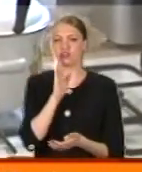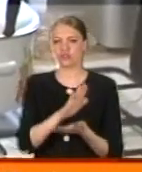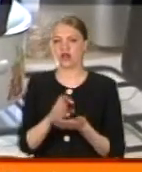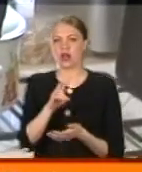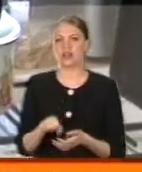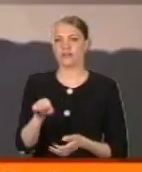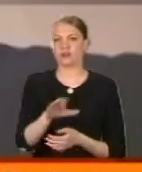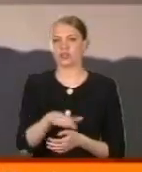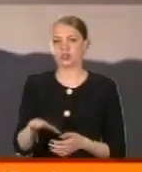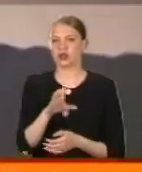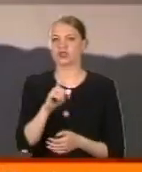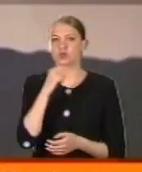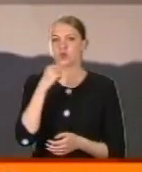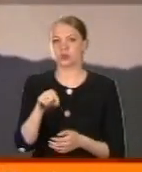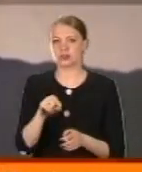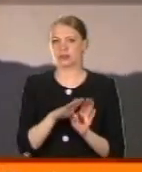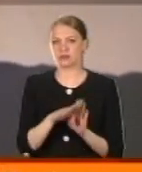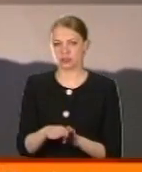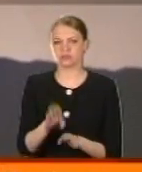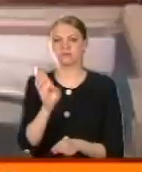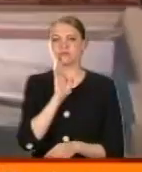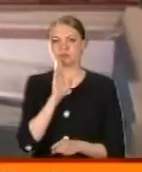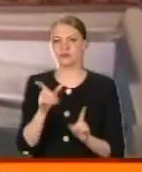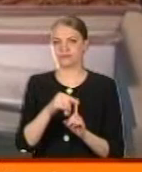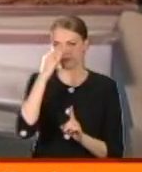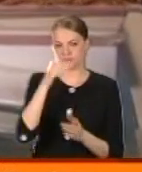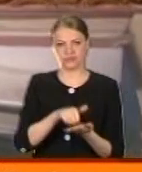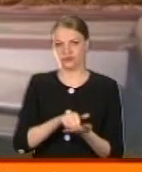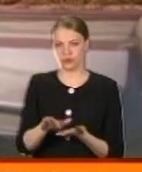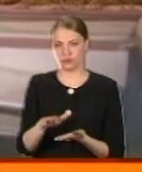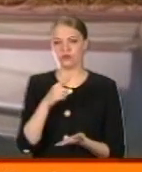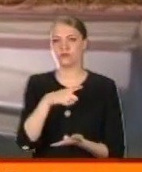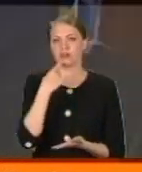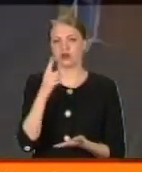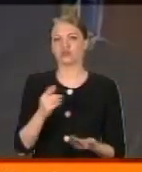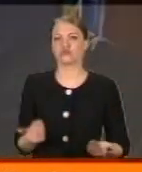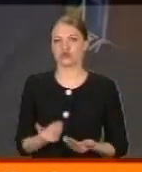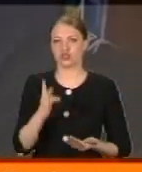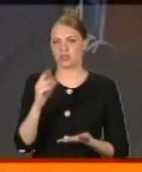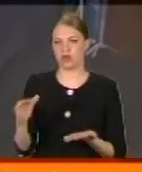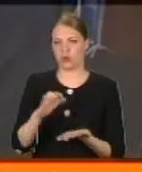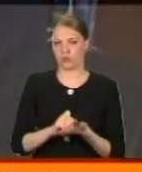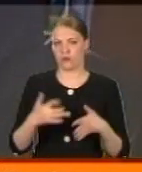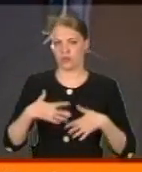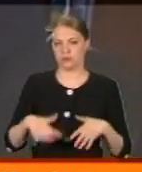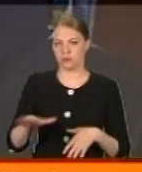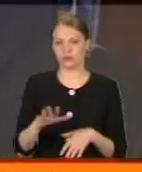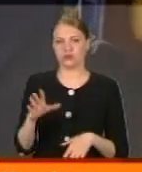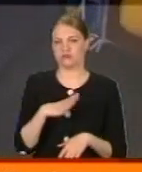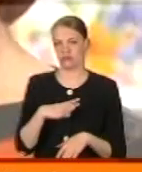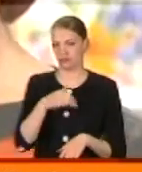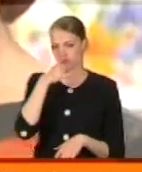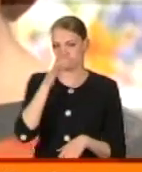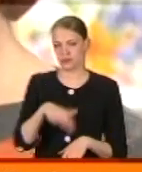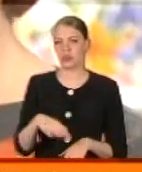водити дітей до школи з російськими стандартами Наталя із Миколою відмовилися. Кажуть, жити на окупованому півострові було не